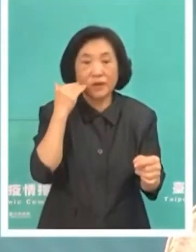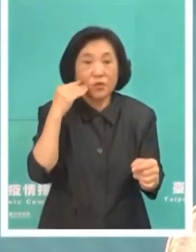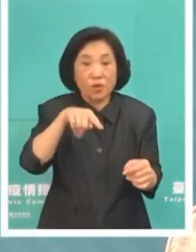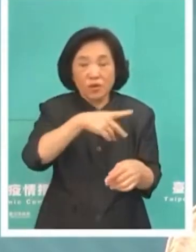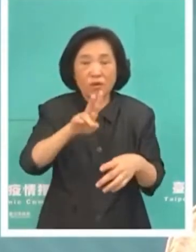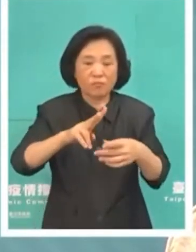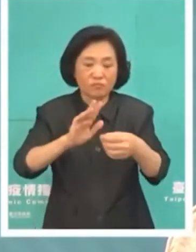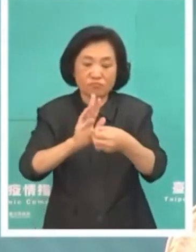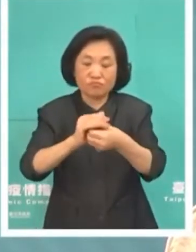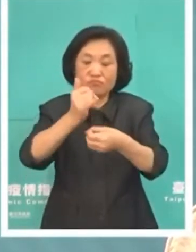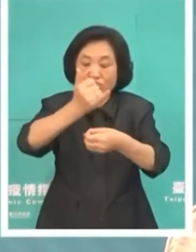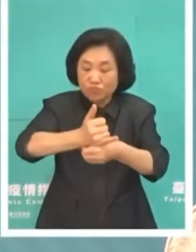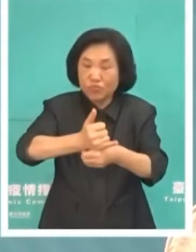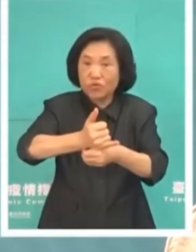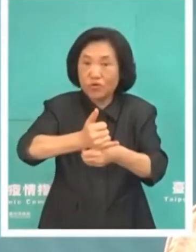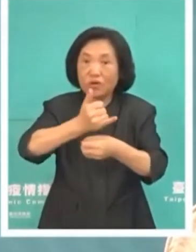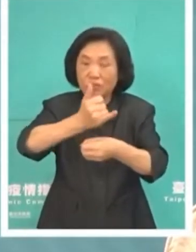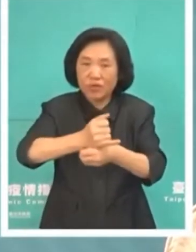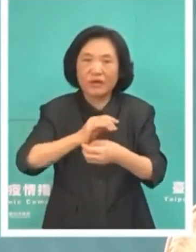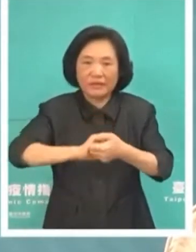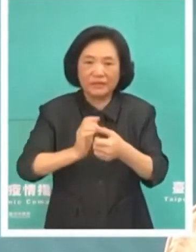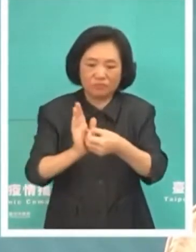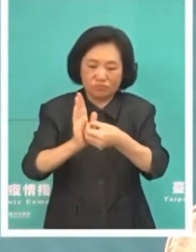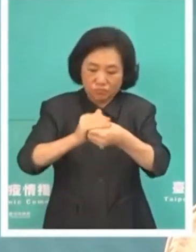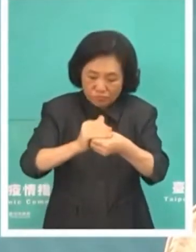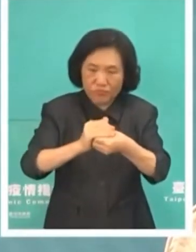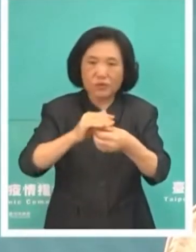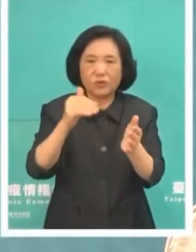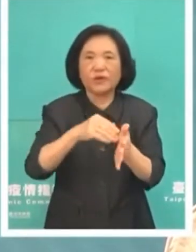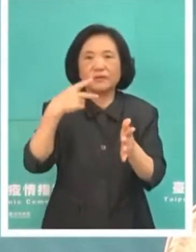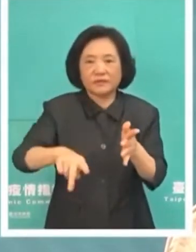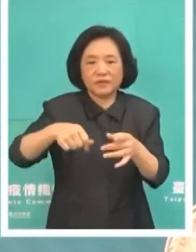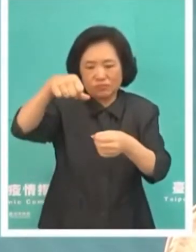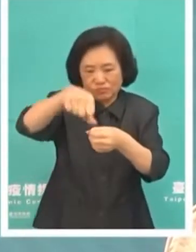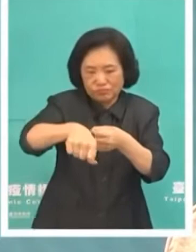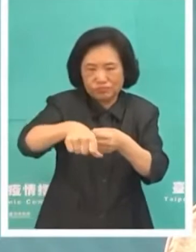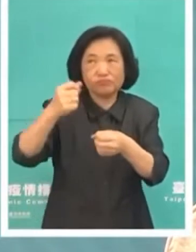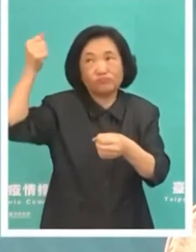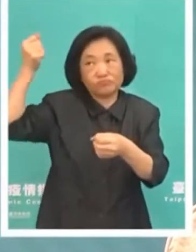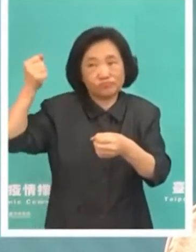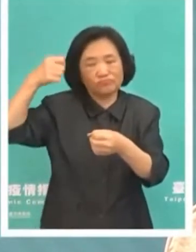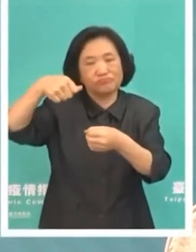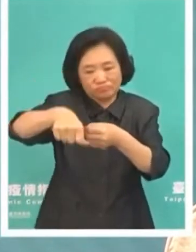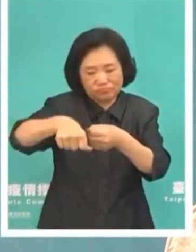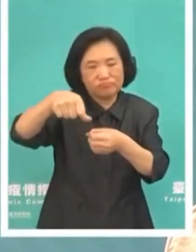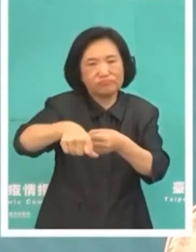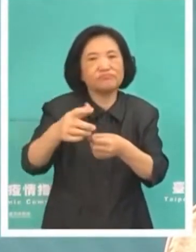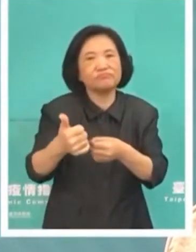用坐式马桶的，哦，请先盖好马桶盖，再冲水，哦，啊，